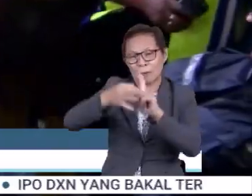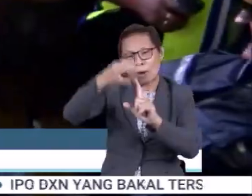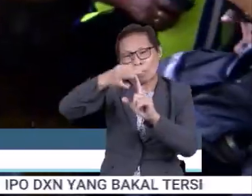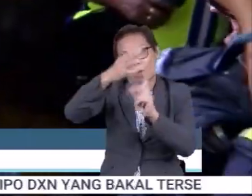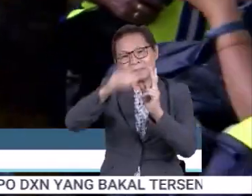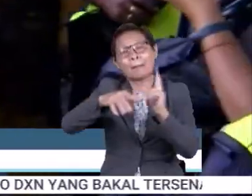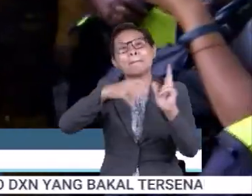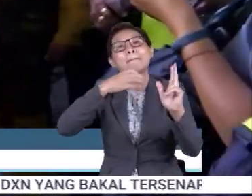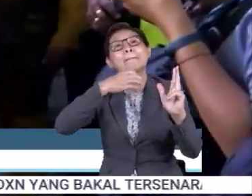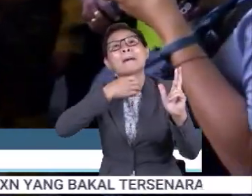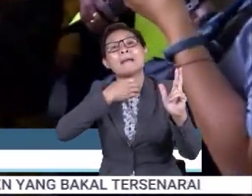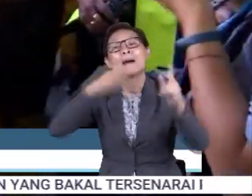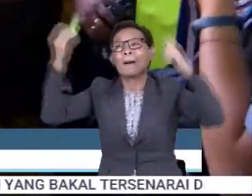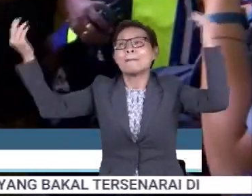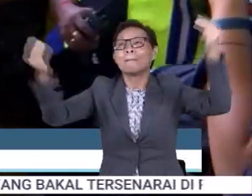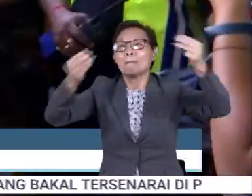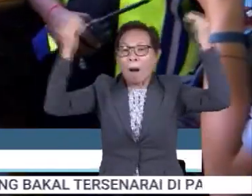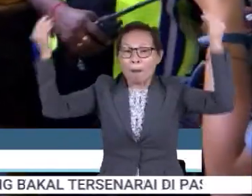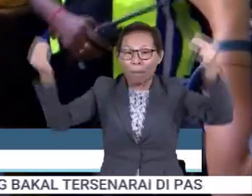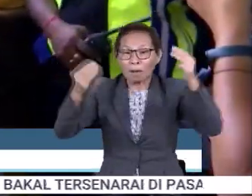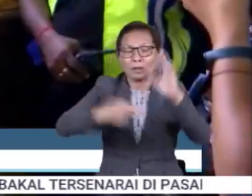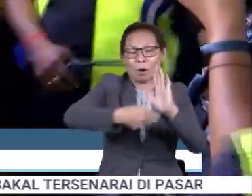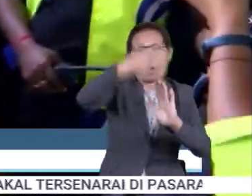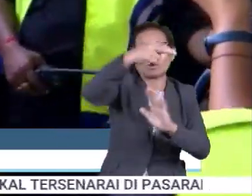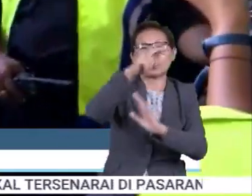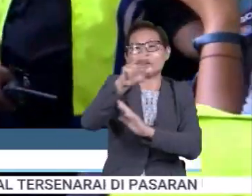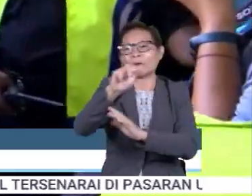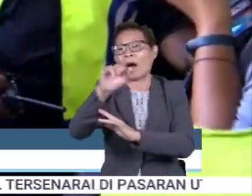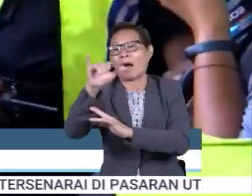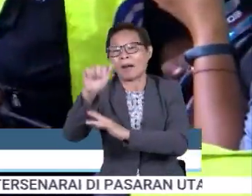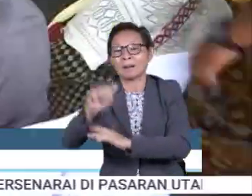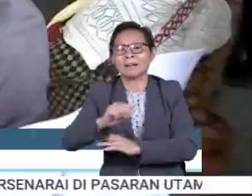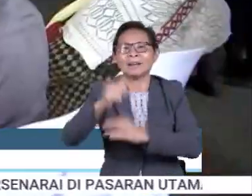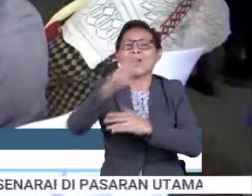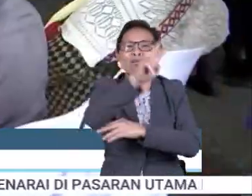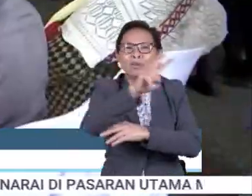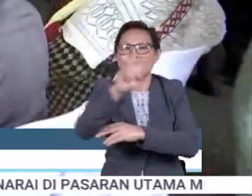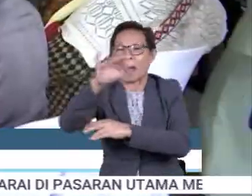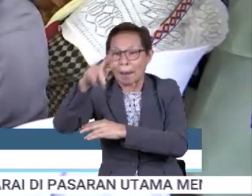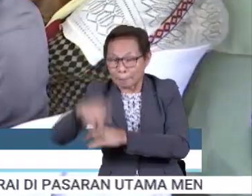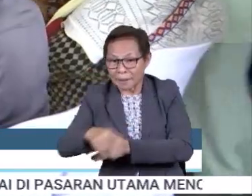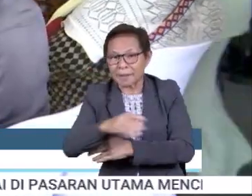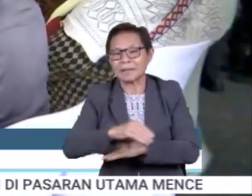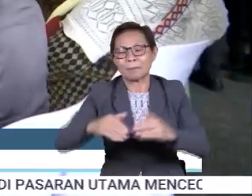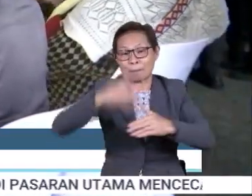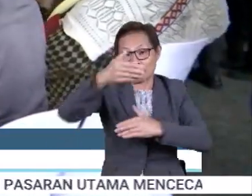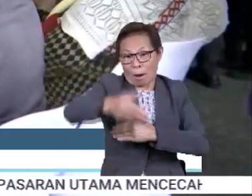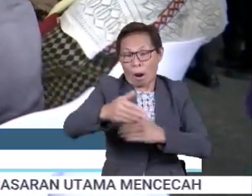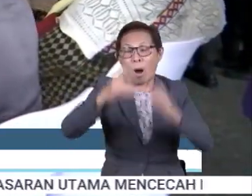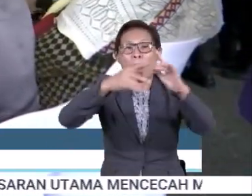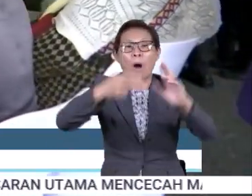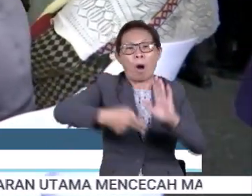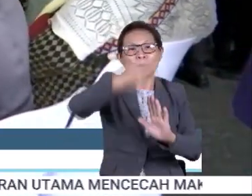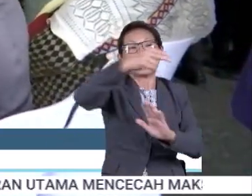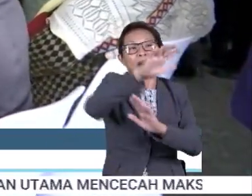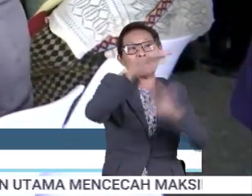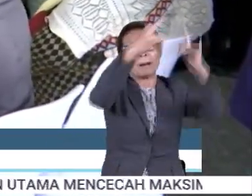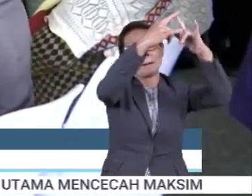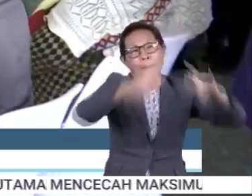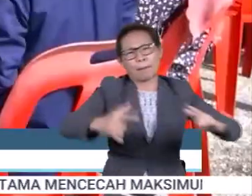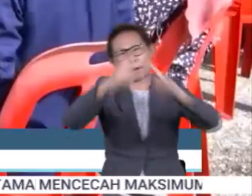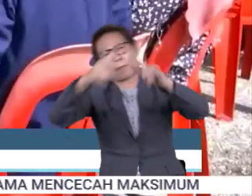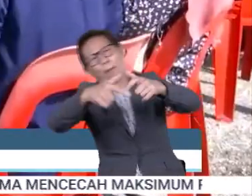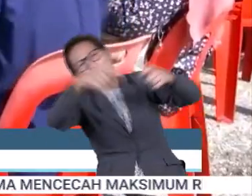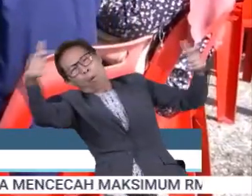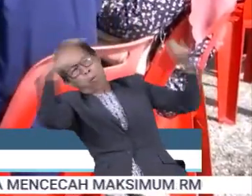Perak. Majlis di Grand Ballroom Hotel Raya menempatkan tetamu kenamaan. Di perkarangan hotel turut menempatkan 5 buah khemah bersaiz